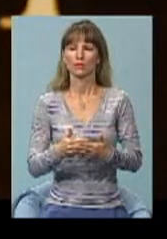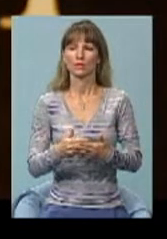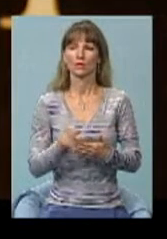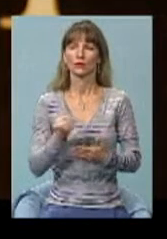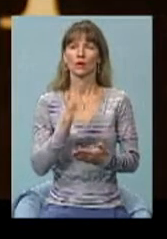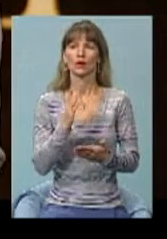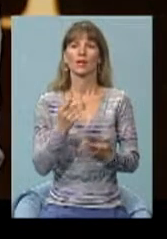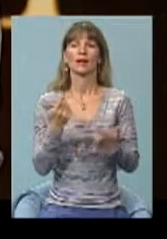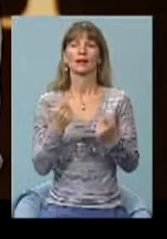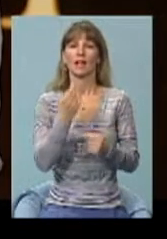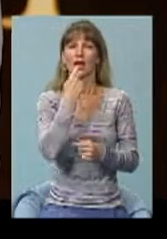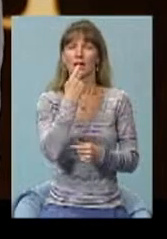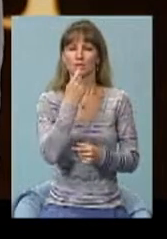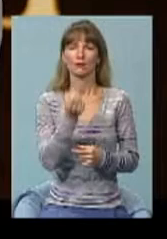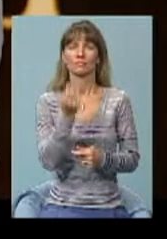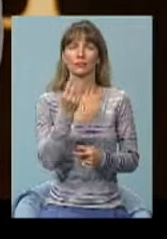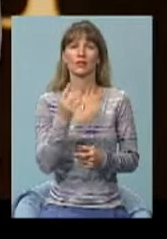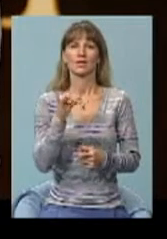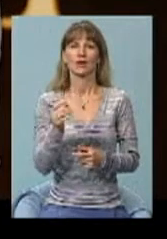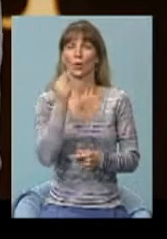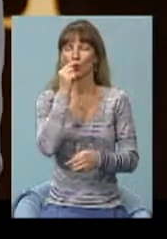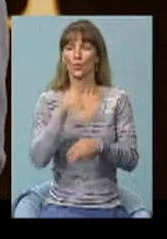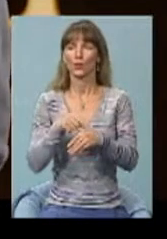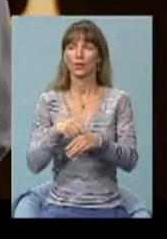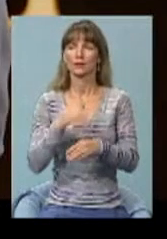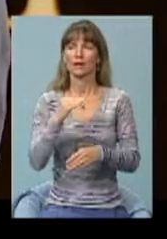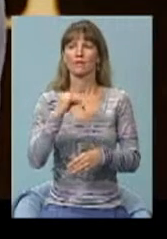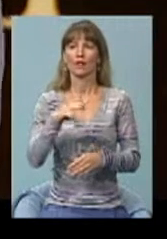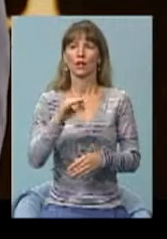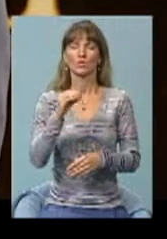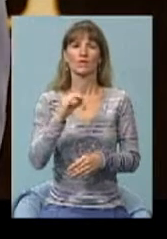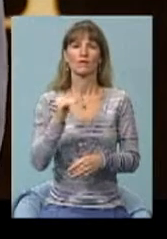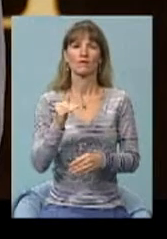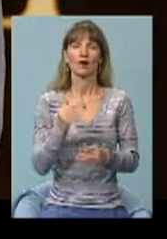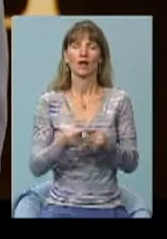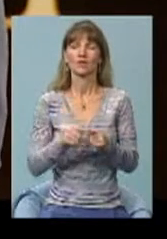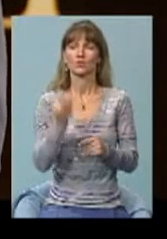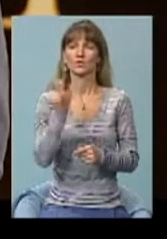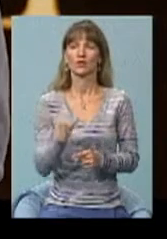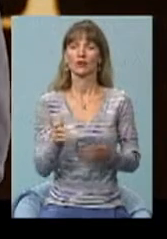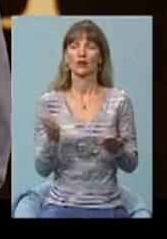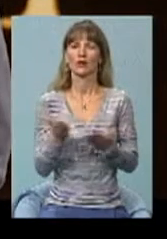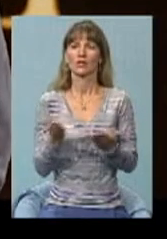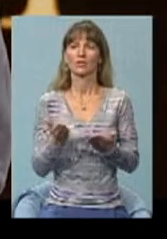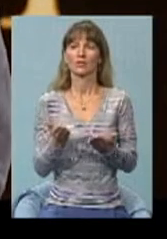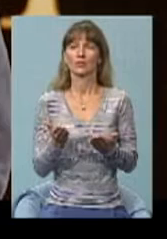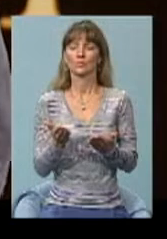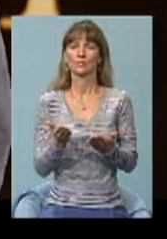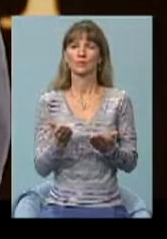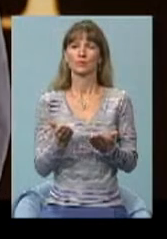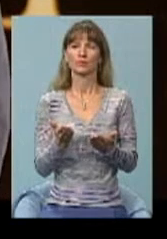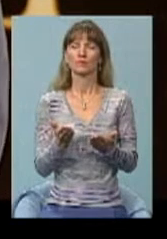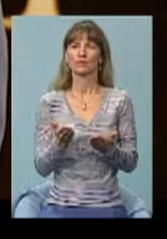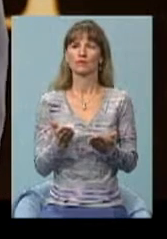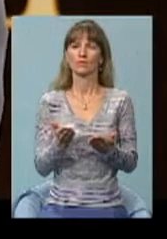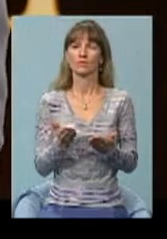курица. Философ – это такой человек, который животных